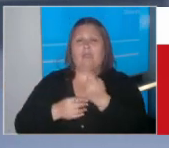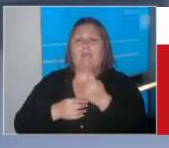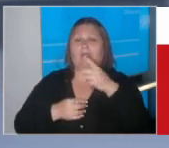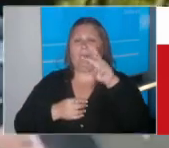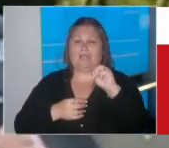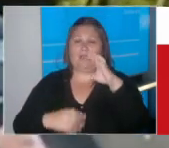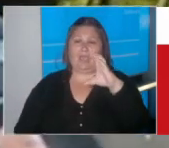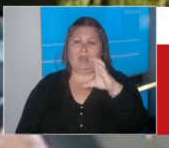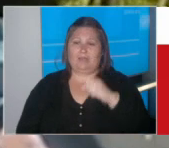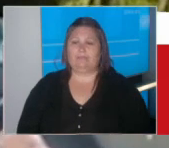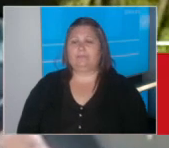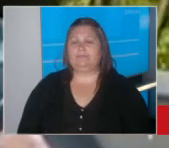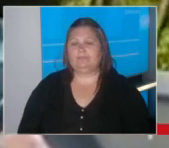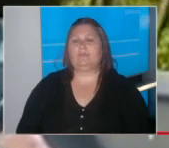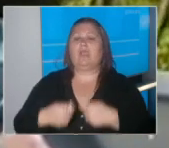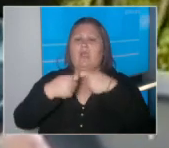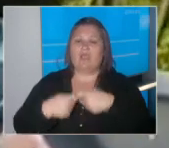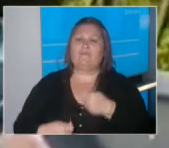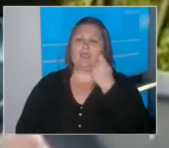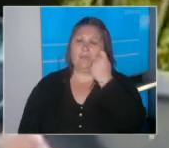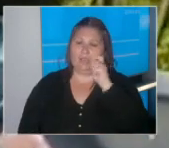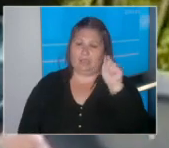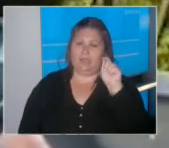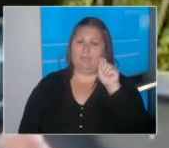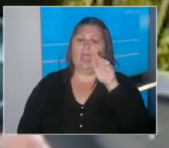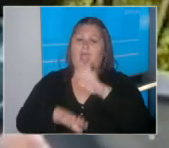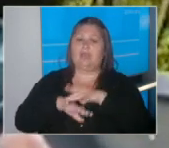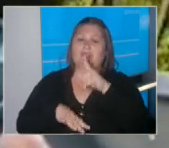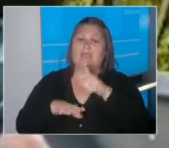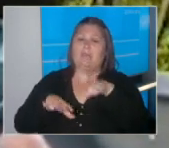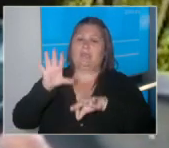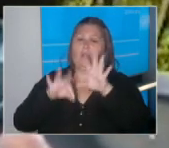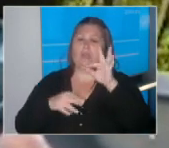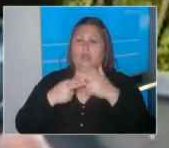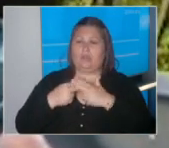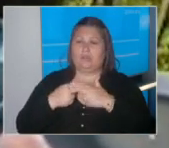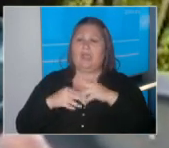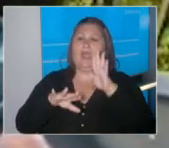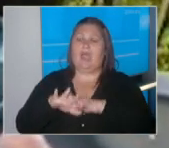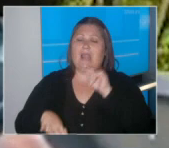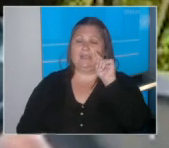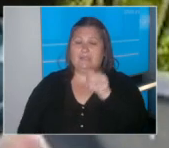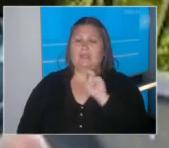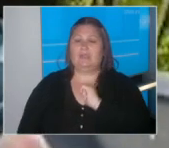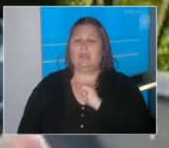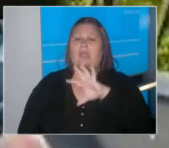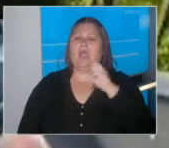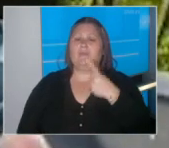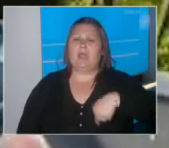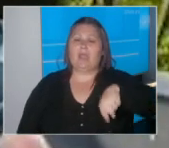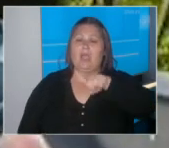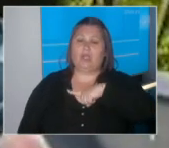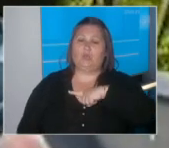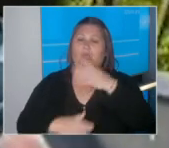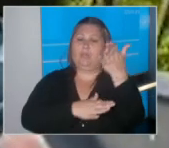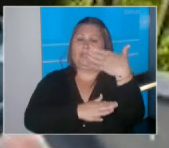כהנה. חברים יקרים, על זה הבחירות הקרובות. על זה הבחירות הקרובות. האם אנחנו